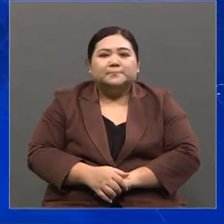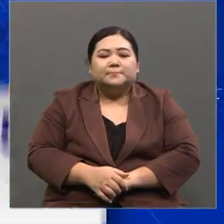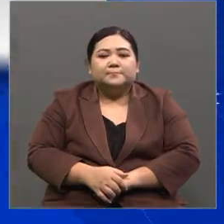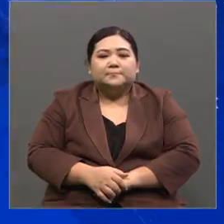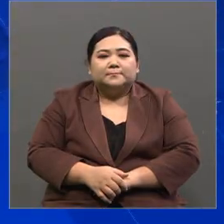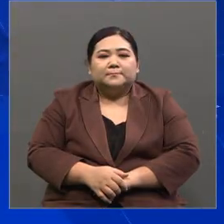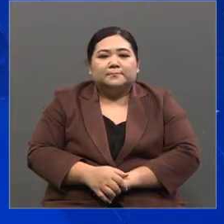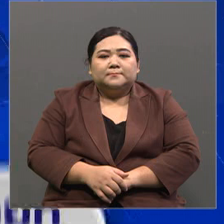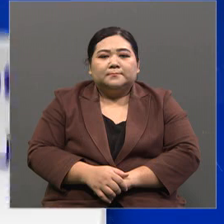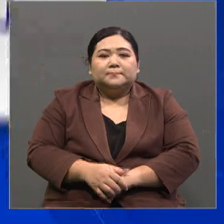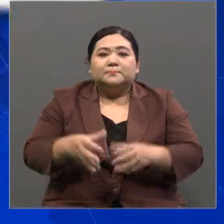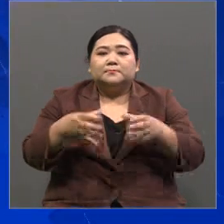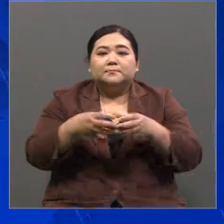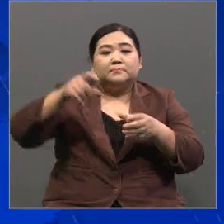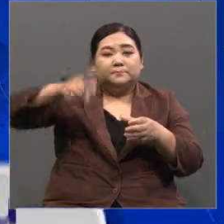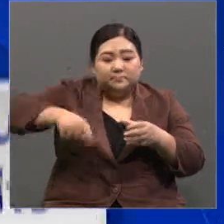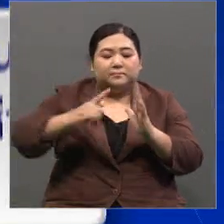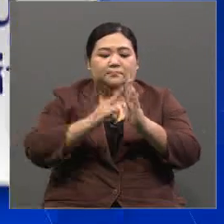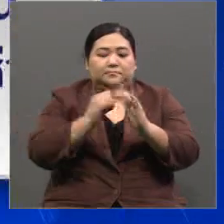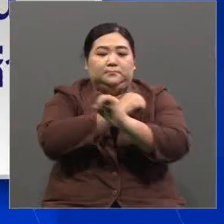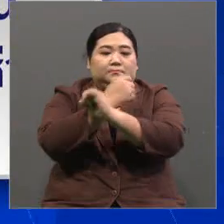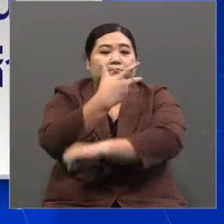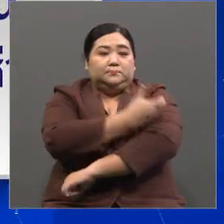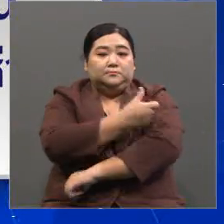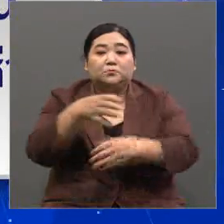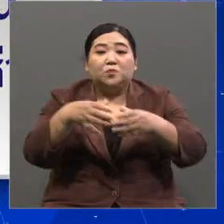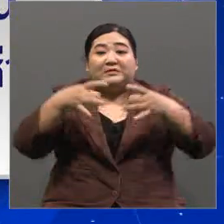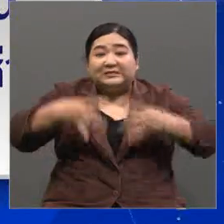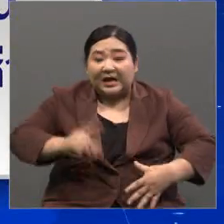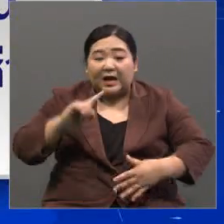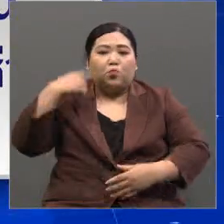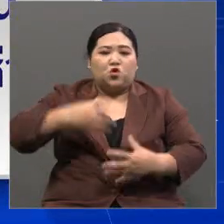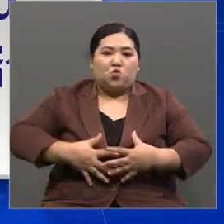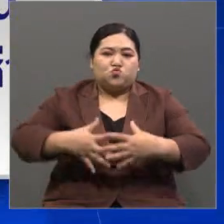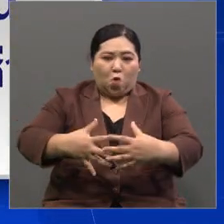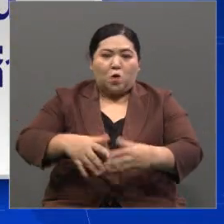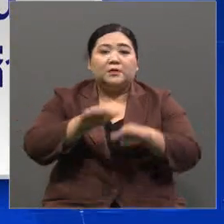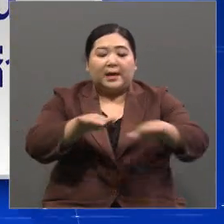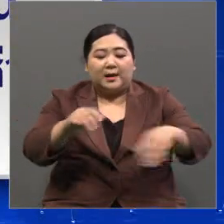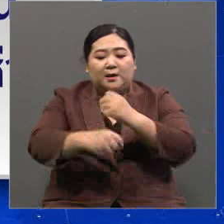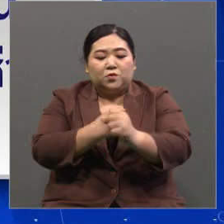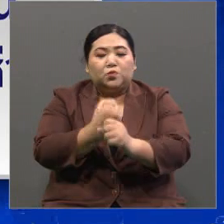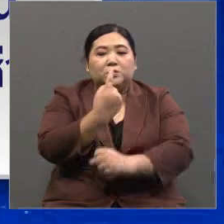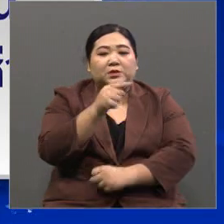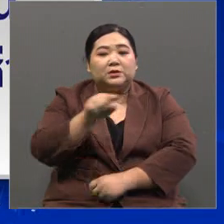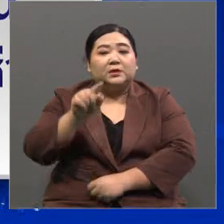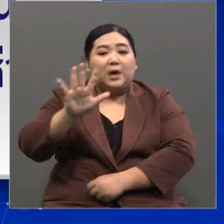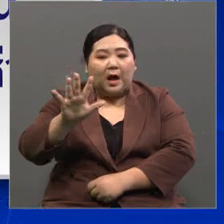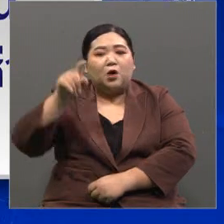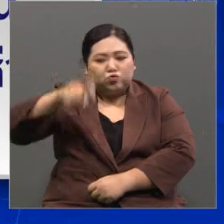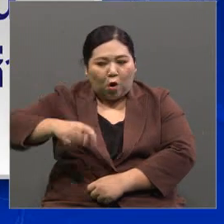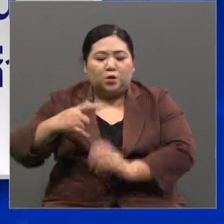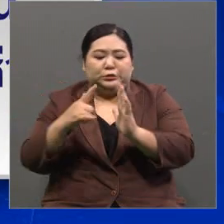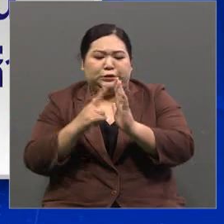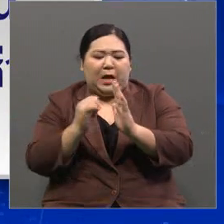สำหรับกลุ่มที่มีความจำเป็นจะต้องฉีดวัคซีนก็คือกลุ่มเสี่ยงสูงก็คือหญิงตั้งครรภ์เด็กอายุระหว่าง 1-5 ปีควรฉีดกระตุ้นเนี่ยก็